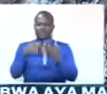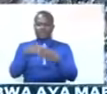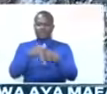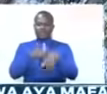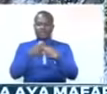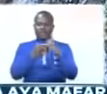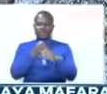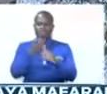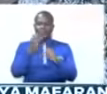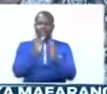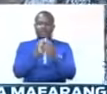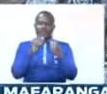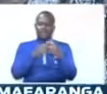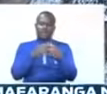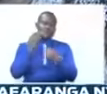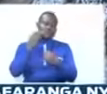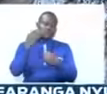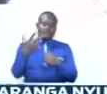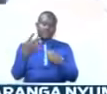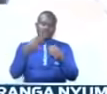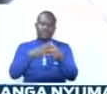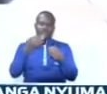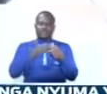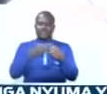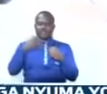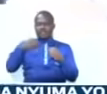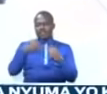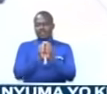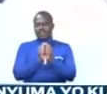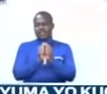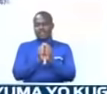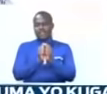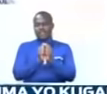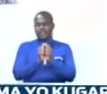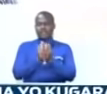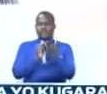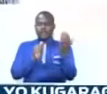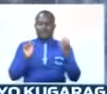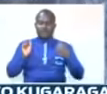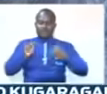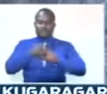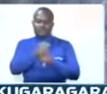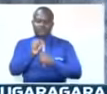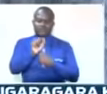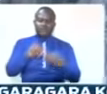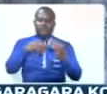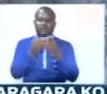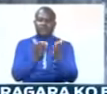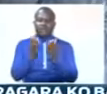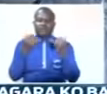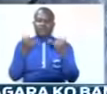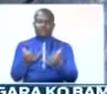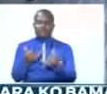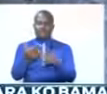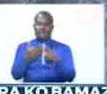wa 2019 ya $500,508 z'amadolari. Ubukerarugendo bubarirwa mu rwego rwa serivisi kuri ubu ruri